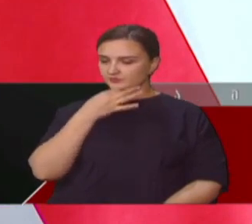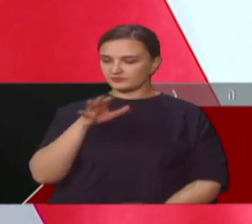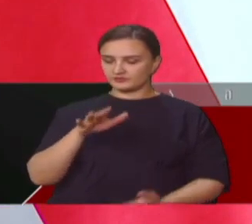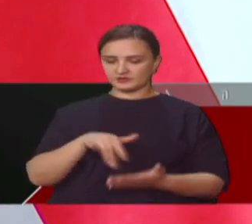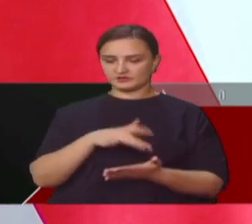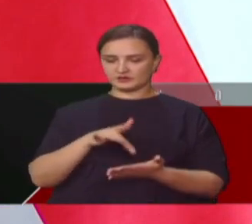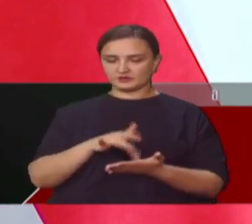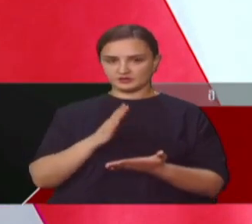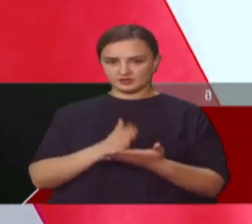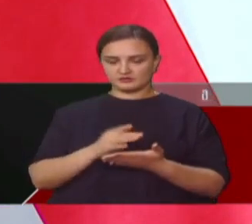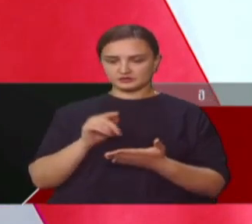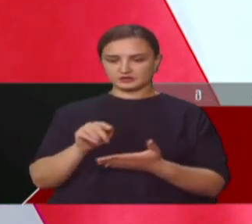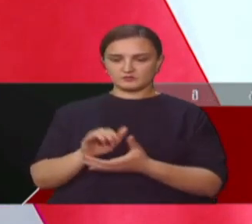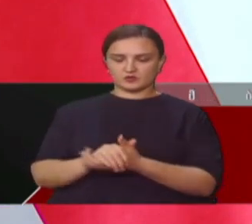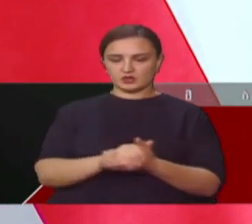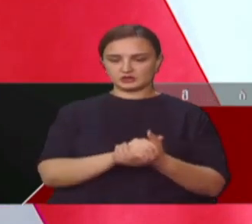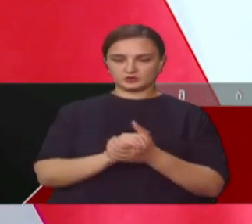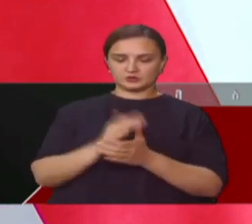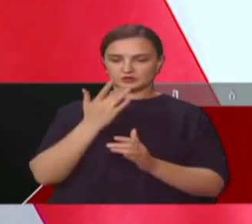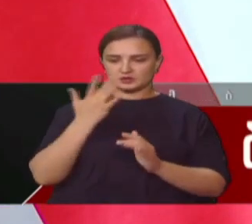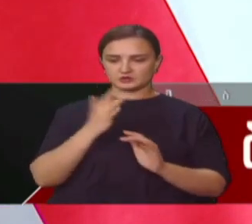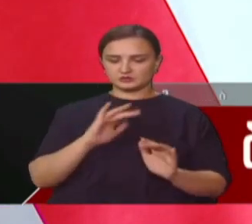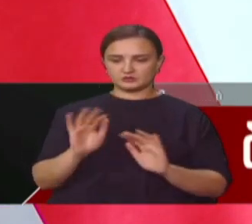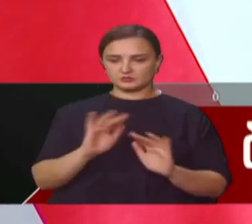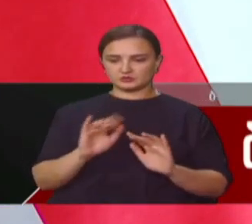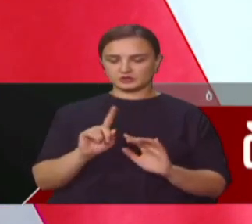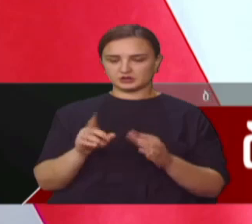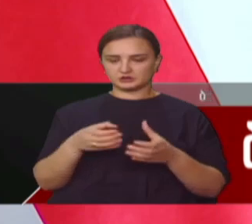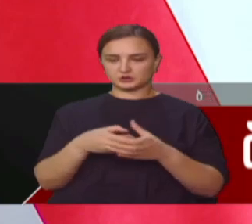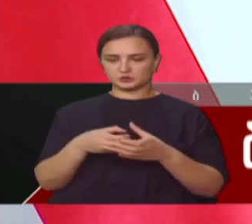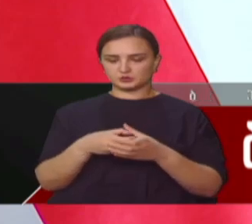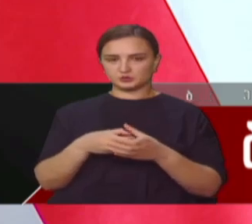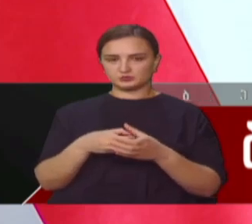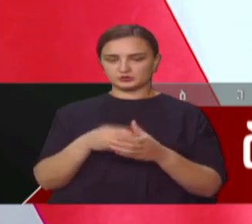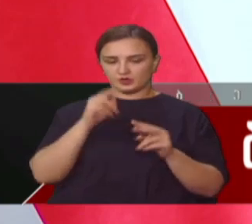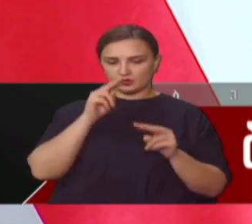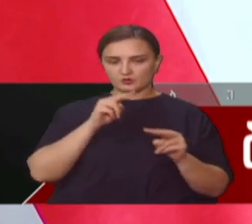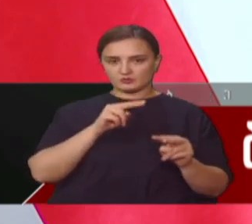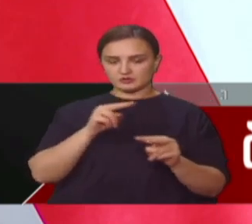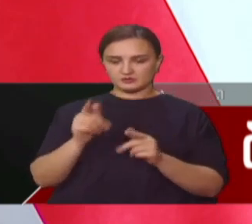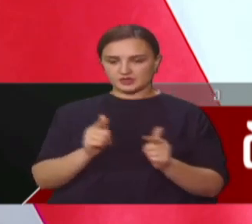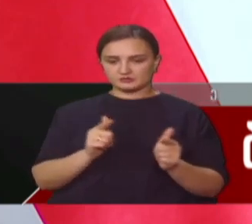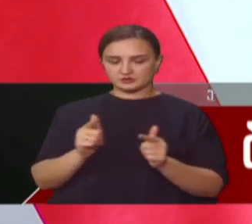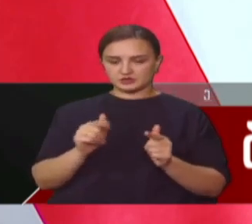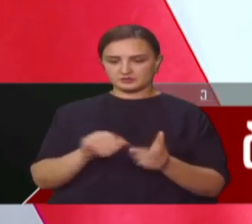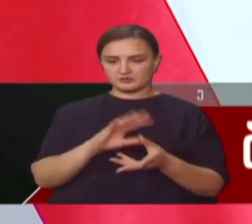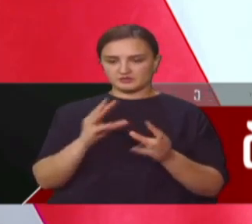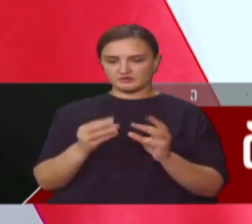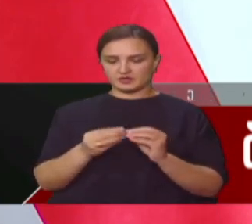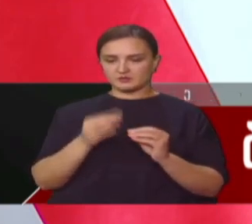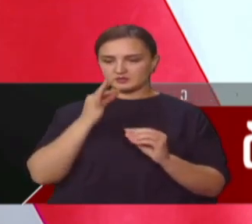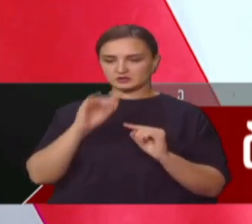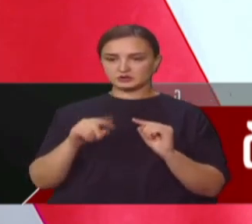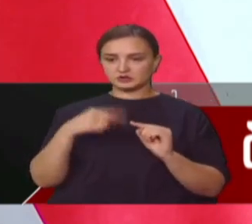ქვეყანაშიც ყავს ამ კოლექტიურ ნაცმოძრაობას რაღაც კოლექტიური ჯგუფი, რაღაცა ლობისტებიც, რომლებიც ამზადებენ ამ ყველაფერს და